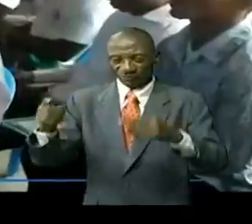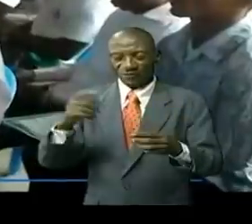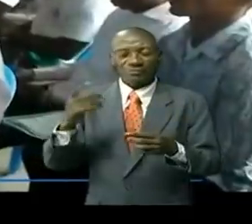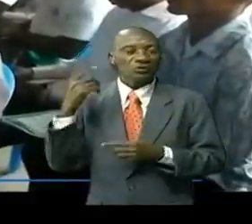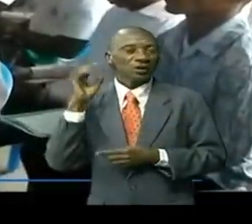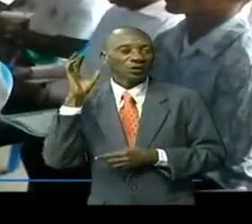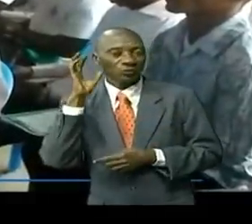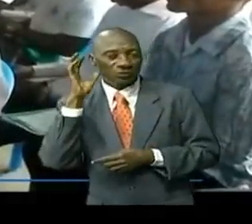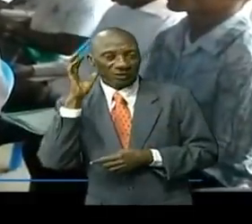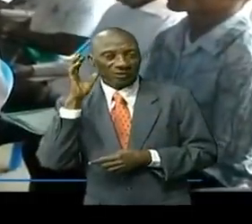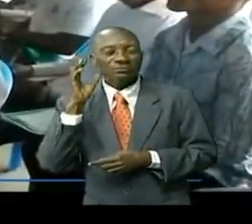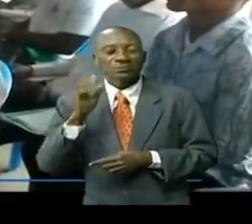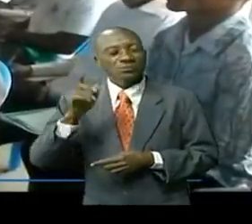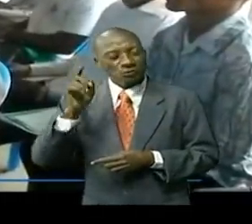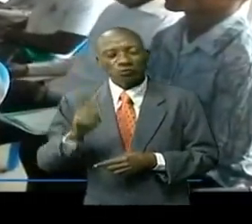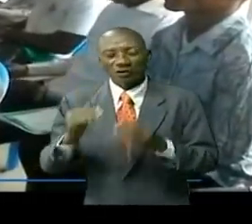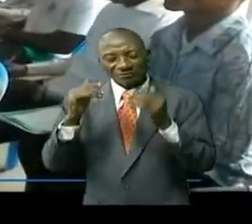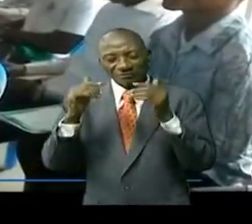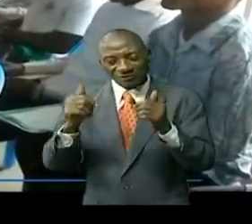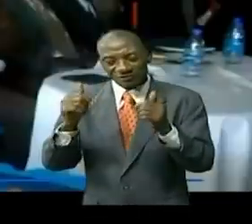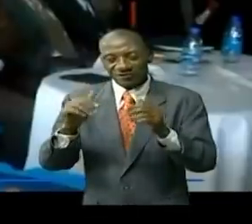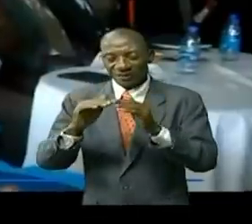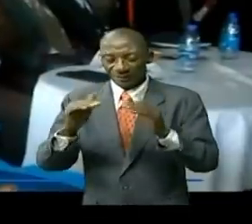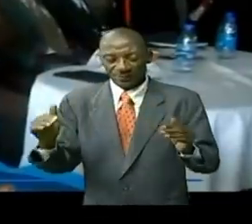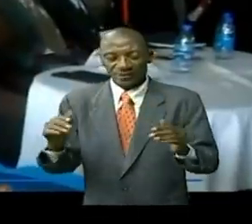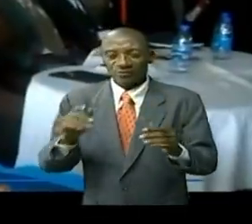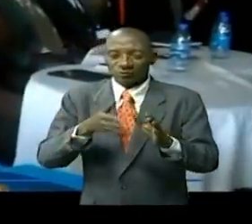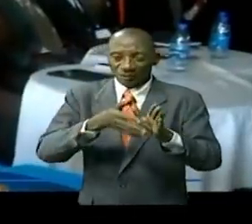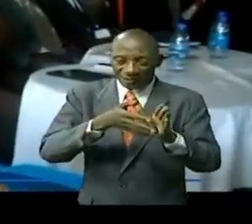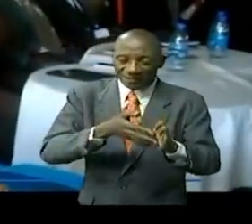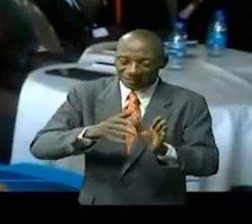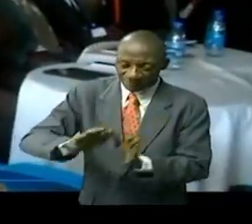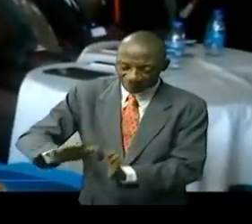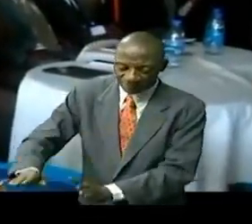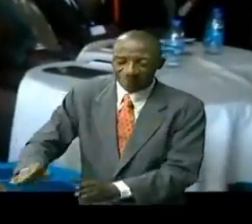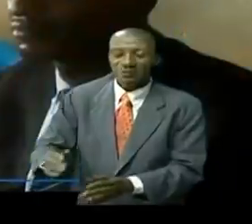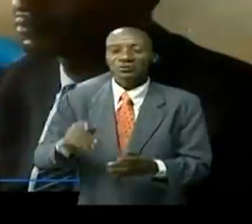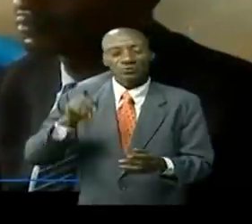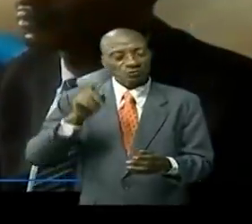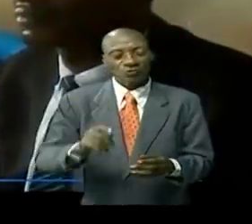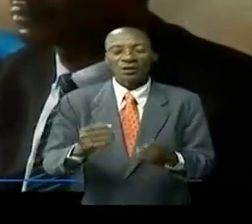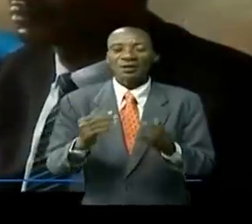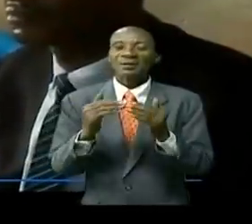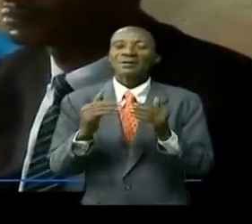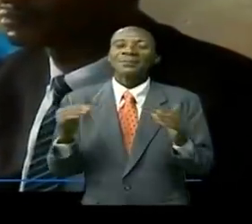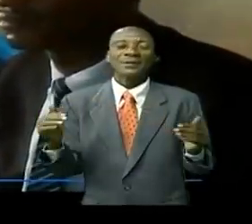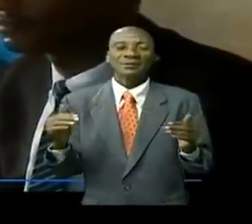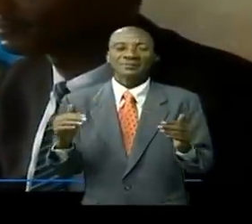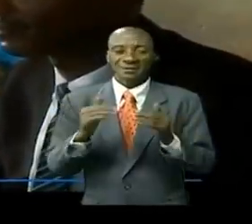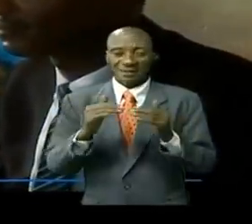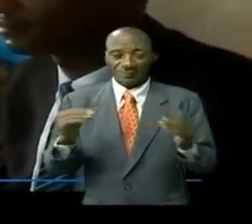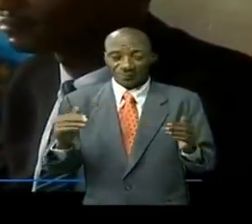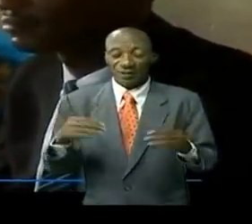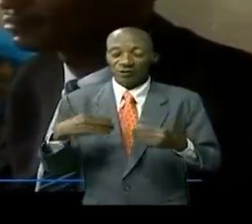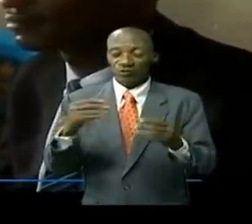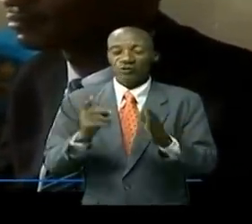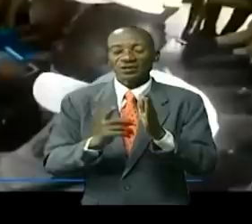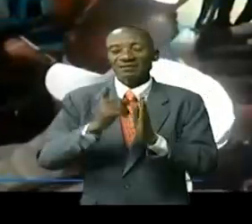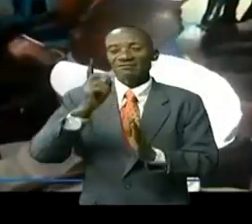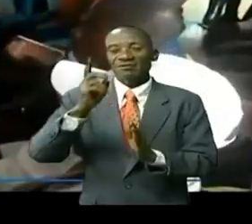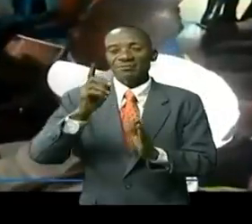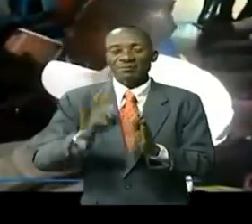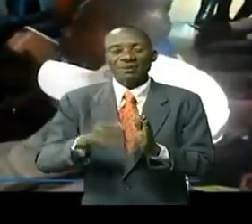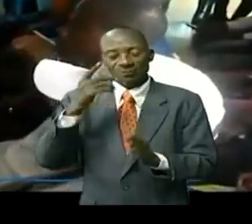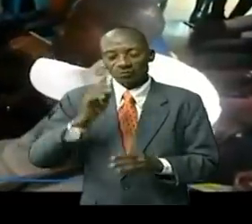sollicitations avec les dons des groupes armés et de prôner la paix car elle est la seule voie qui favorisera le développement de notre pays.